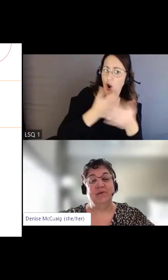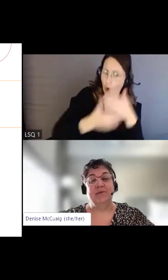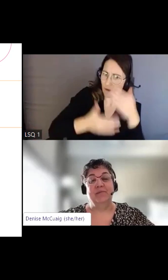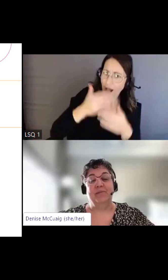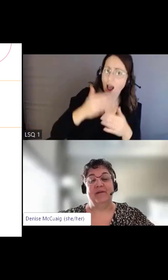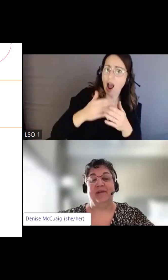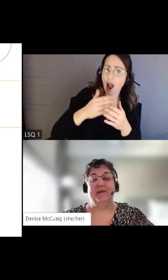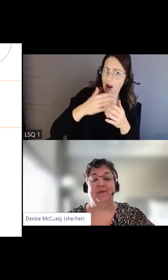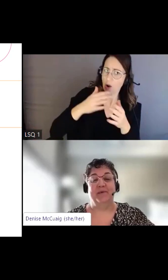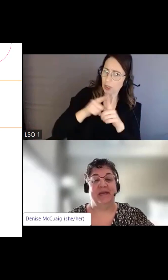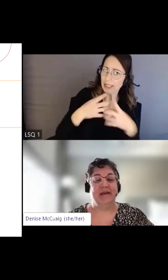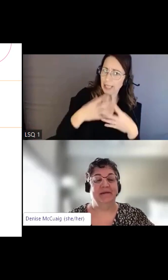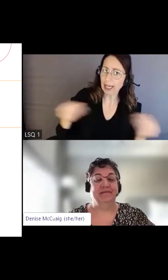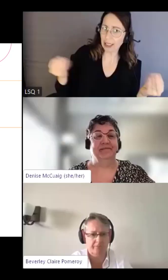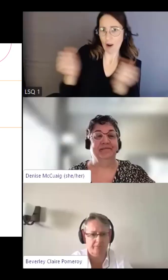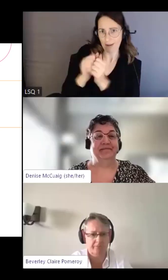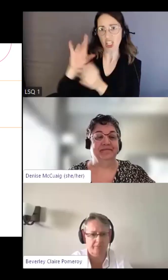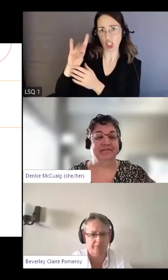Marika.